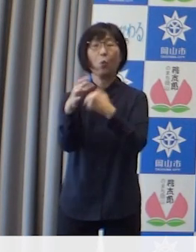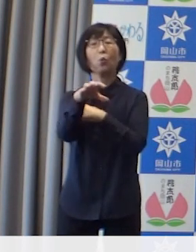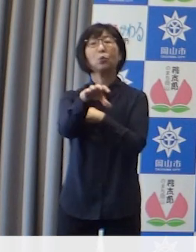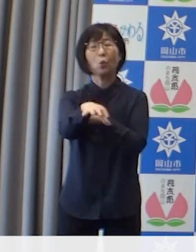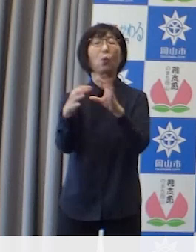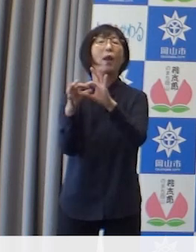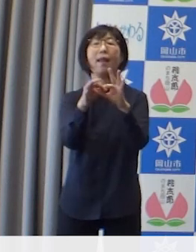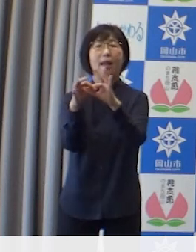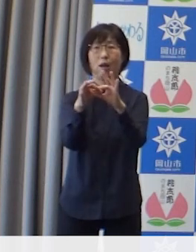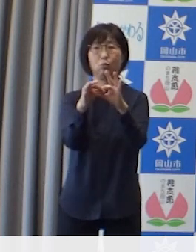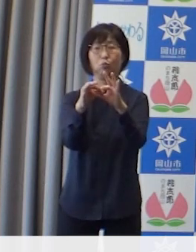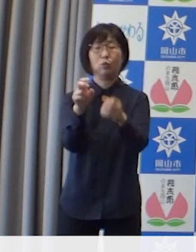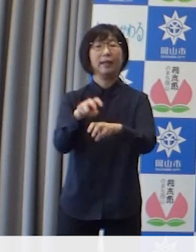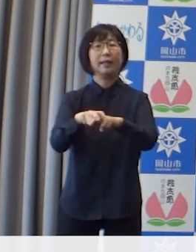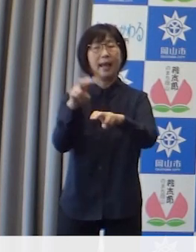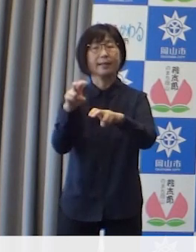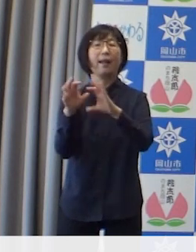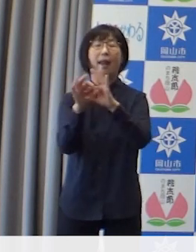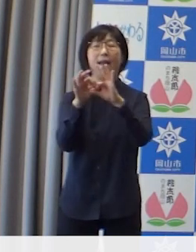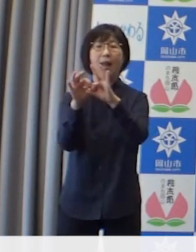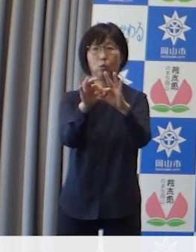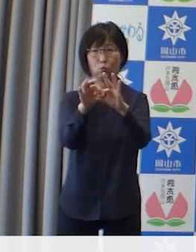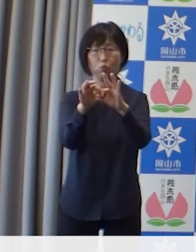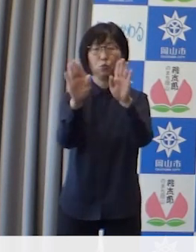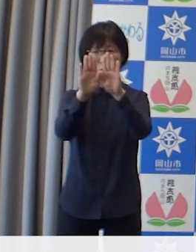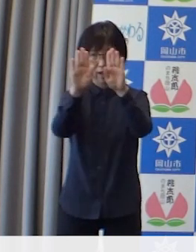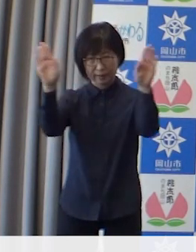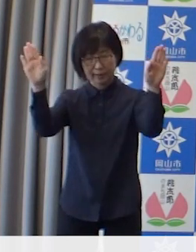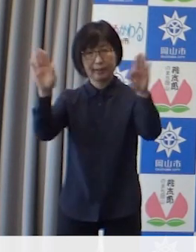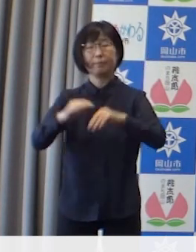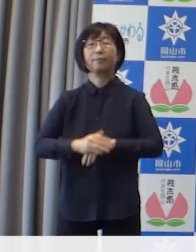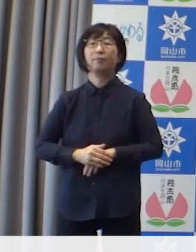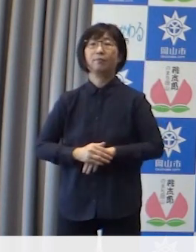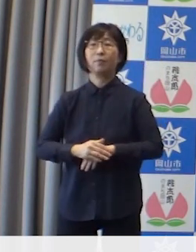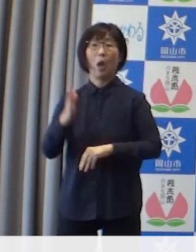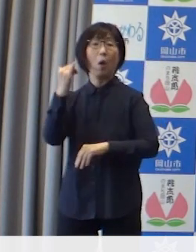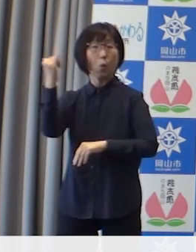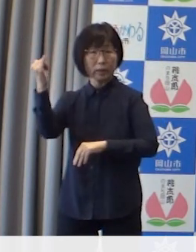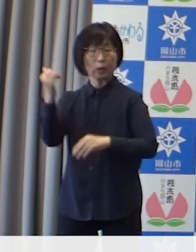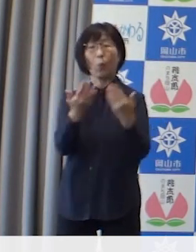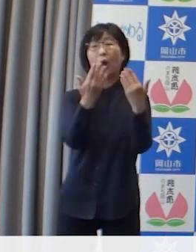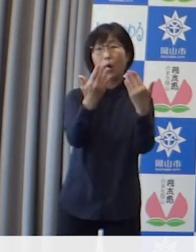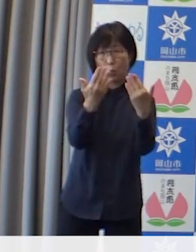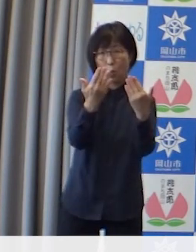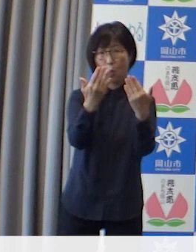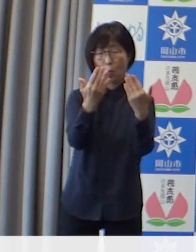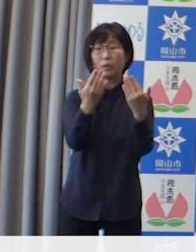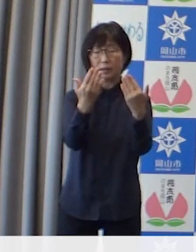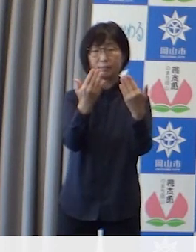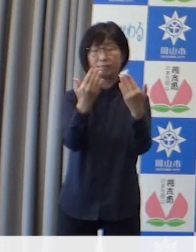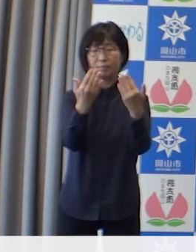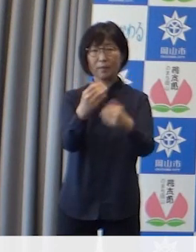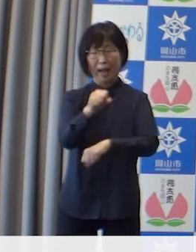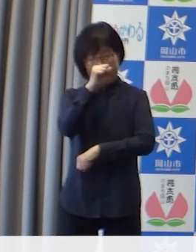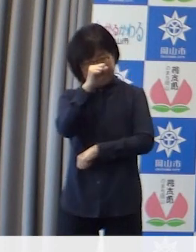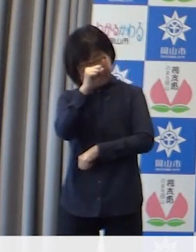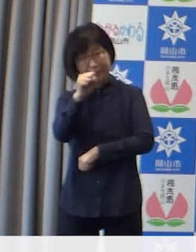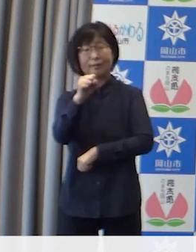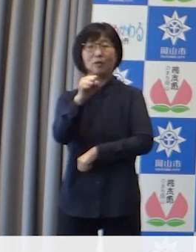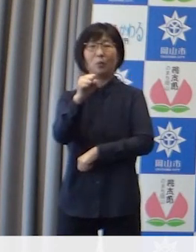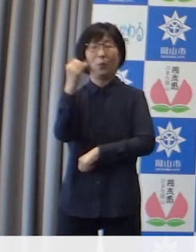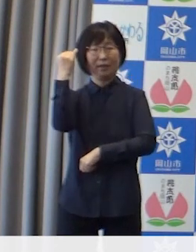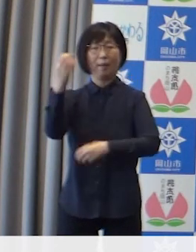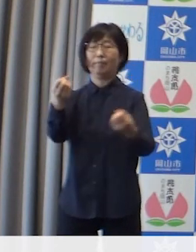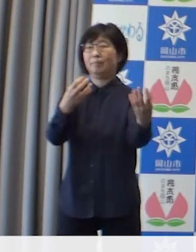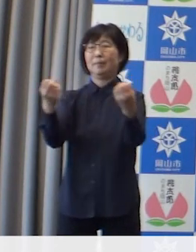学校の欠席連絡を開始しておりまして、保護者と学校の双方から公表をいただい